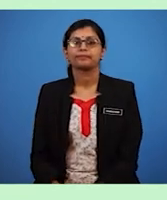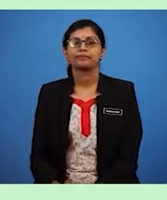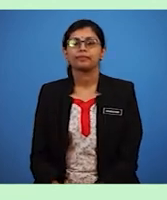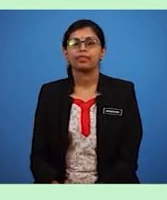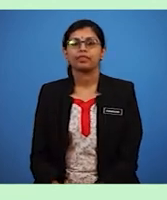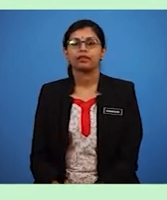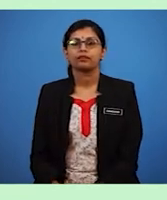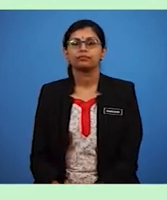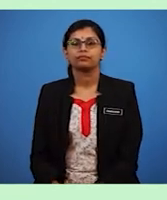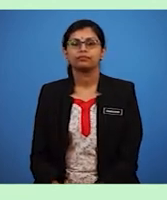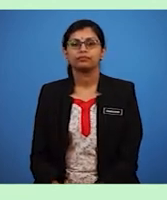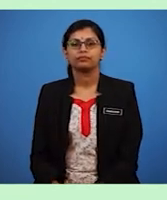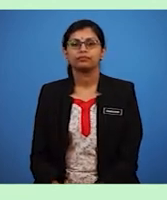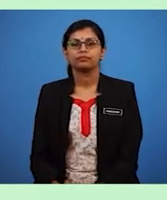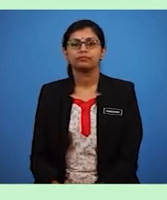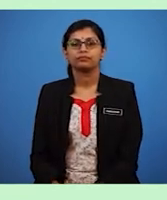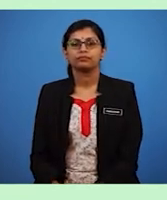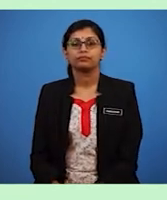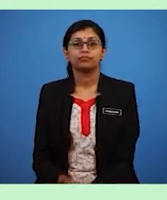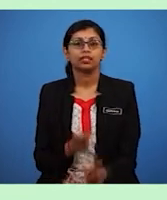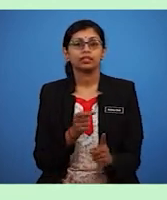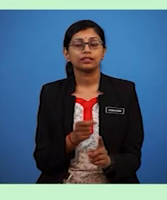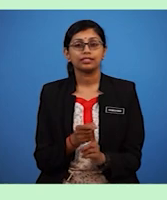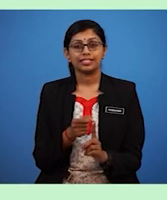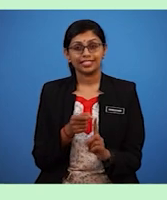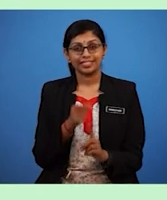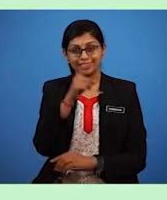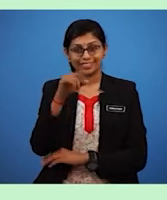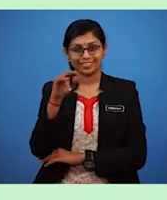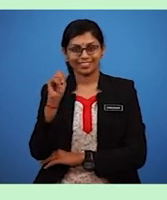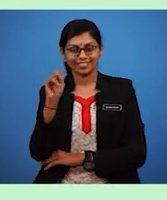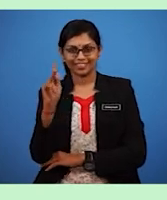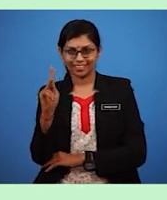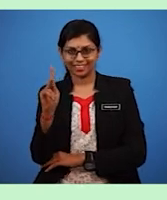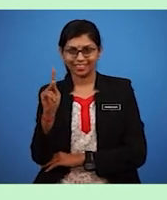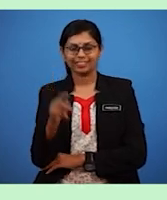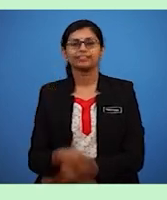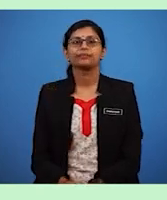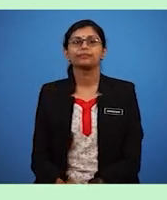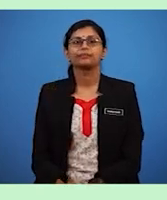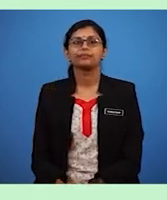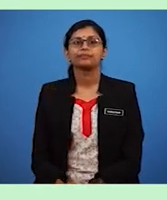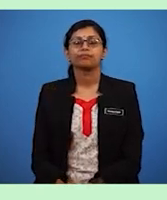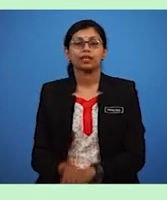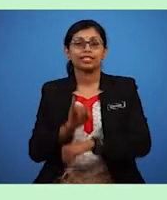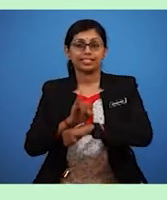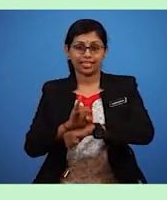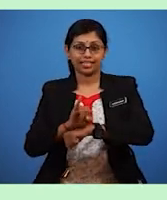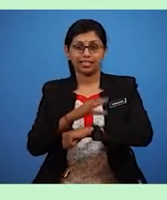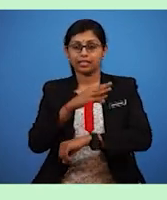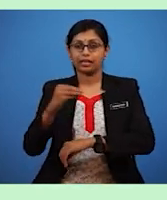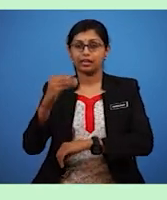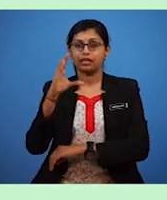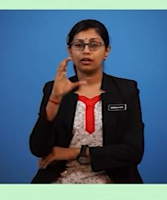Dalam tindak balas antara logam zinc dan larutan kuprum 2 sulfat,